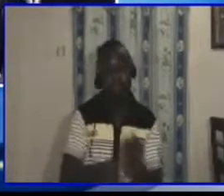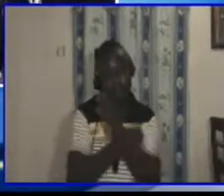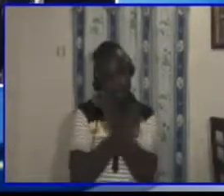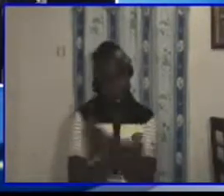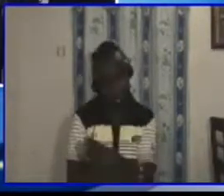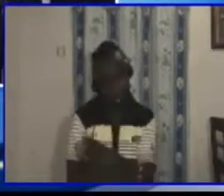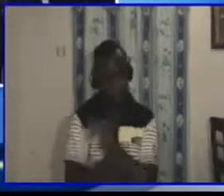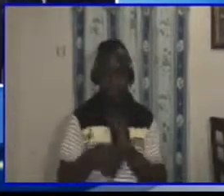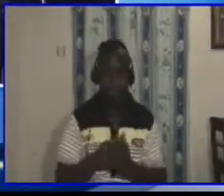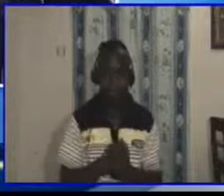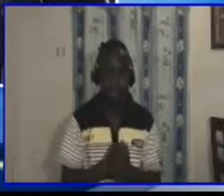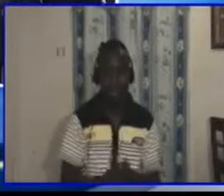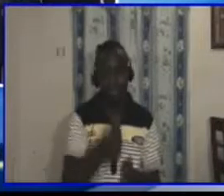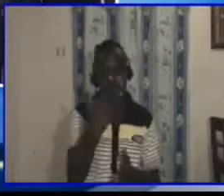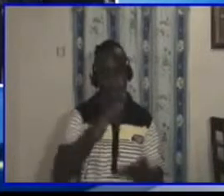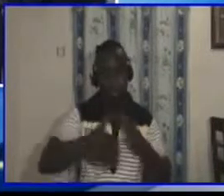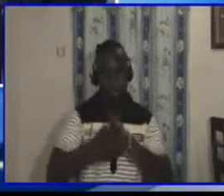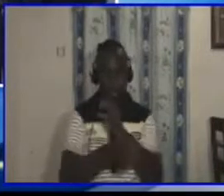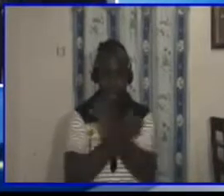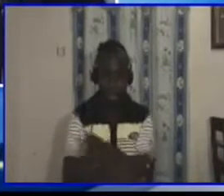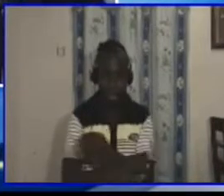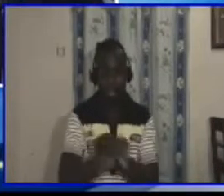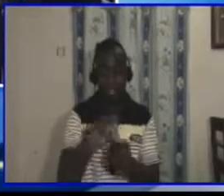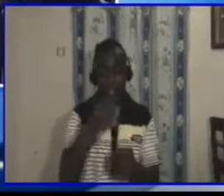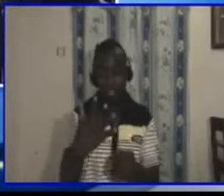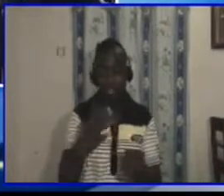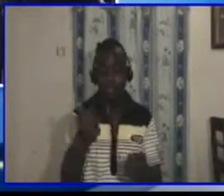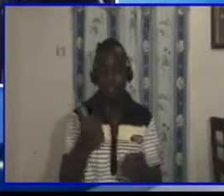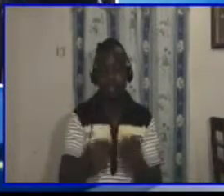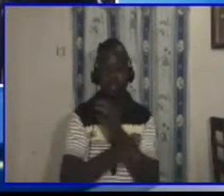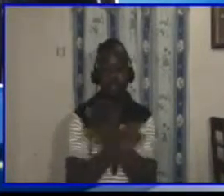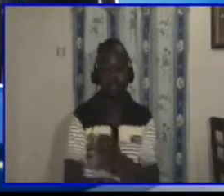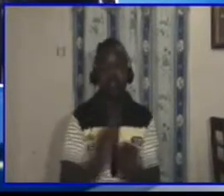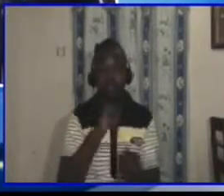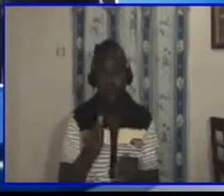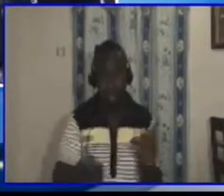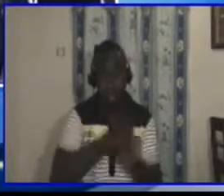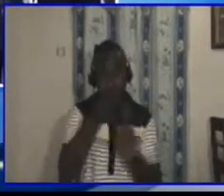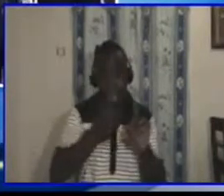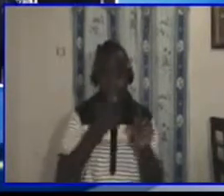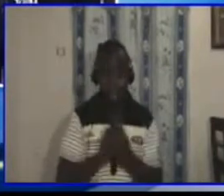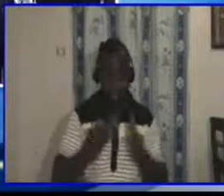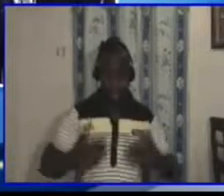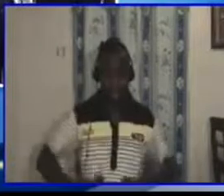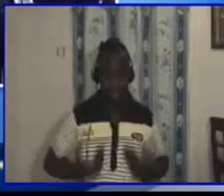metà di loro erano pronte e l'altra metà non erano pronte